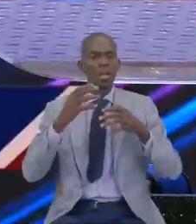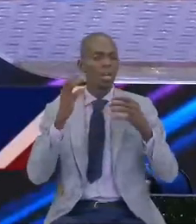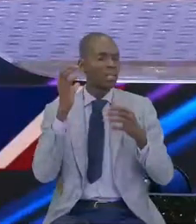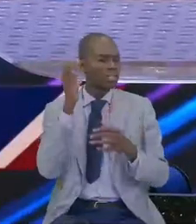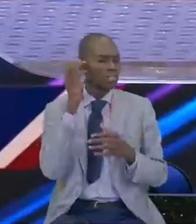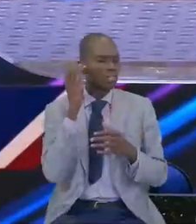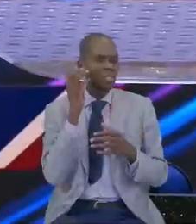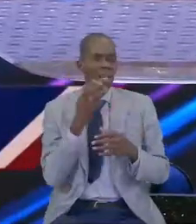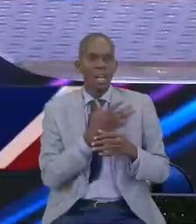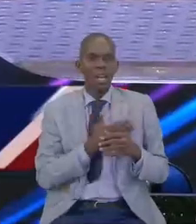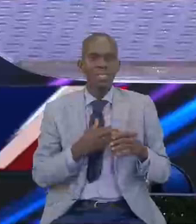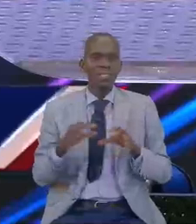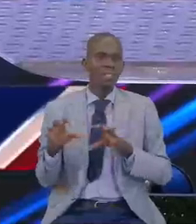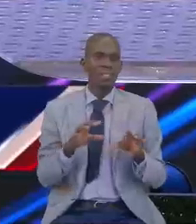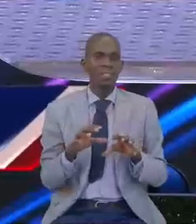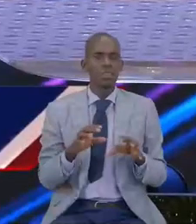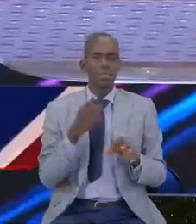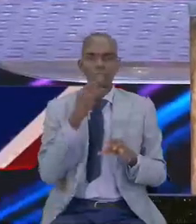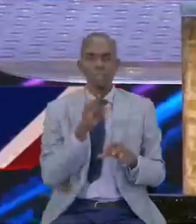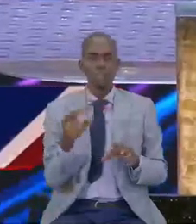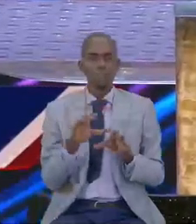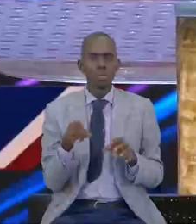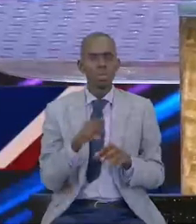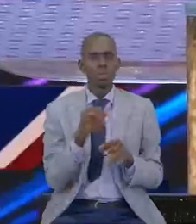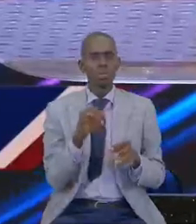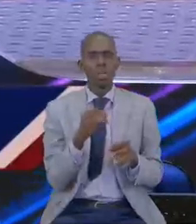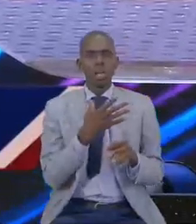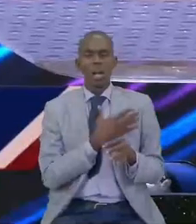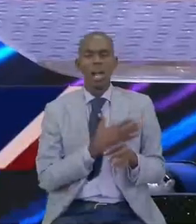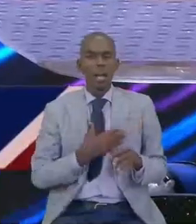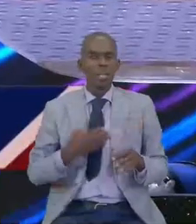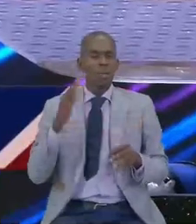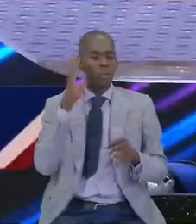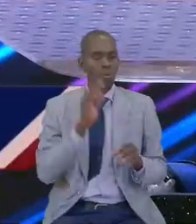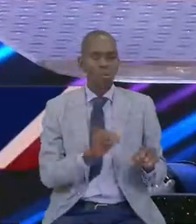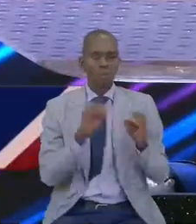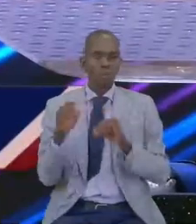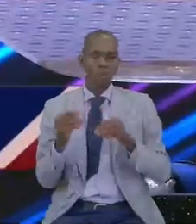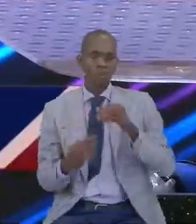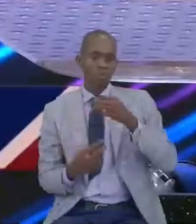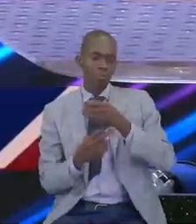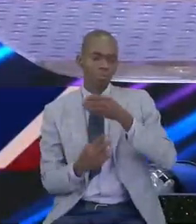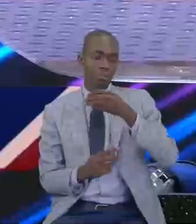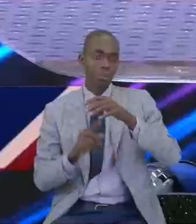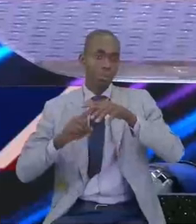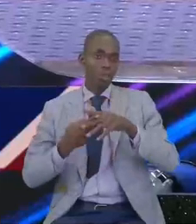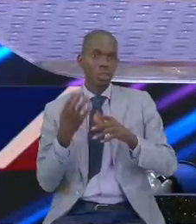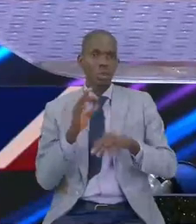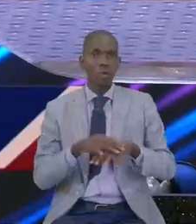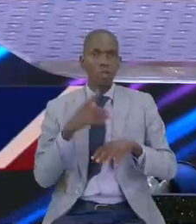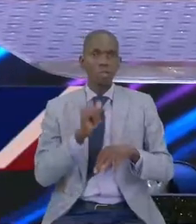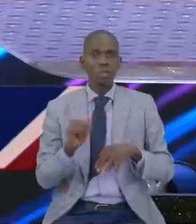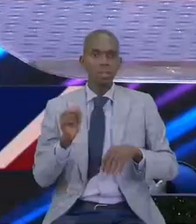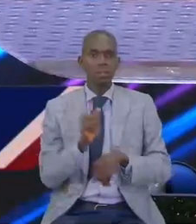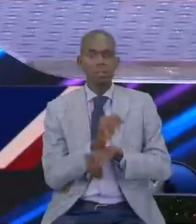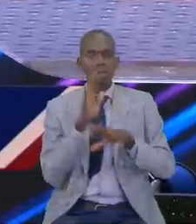creusé profondément et a posé le fondement sur le roc. Et une inondation